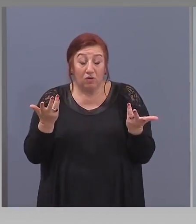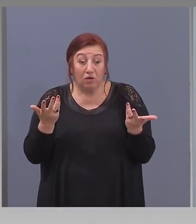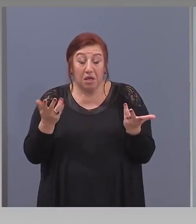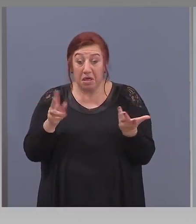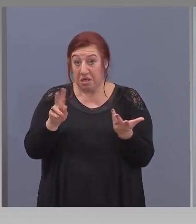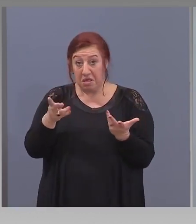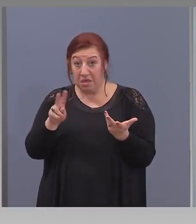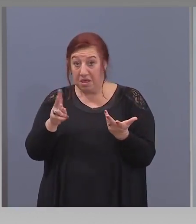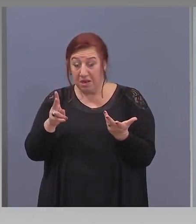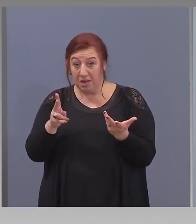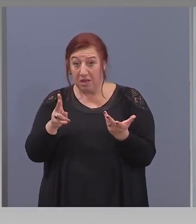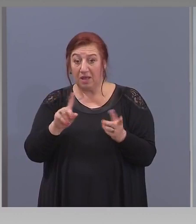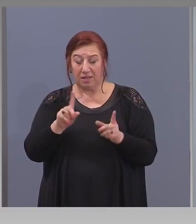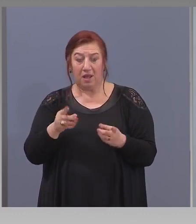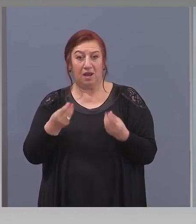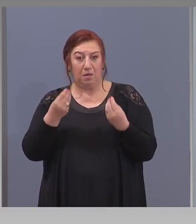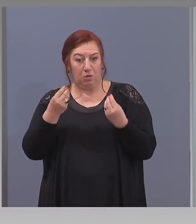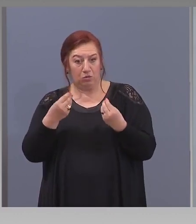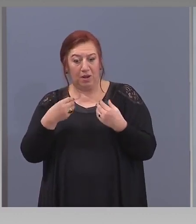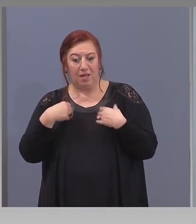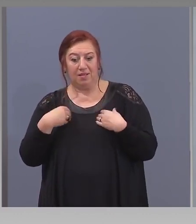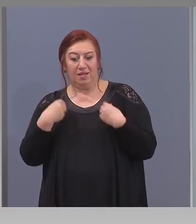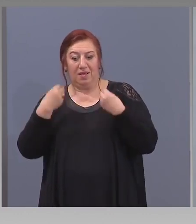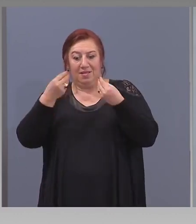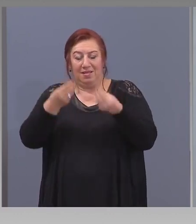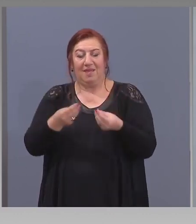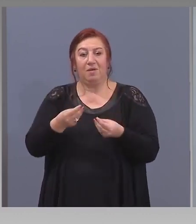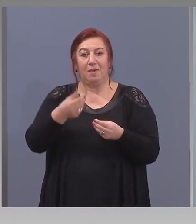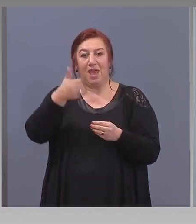Или не беше ли редно, ако ние даваме 60, те дадат